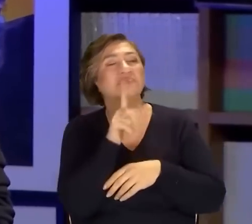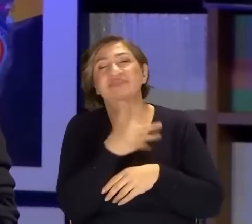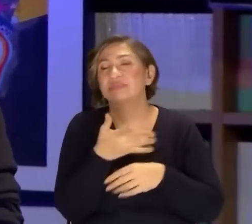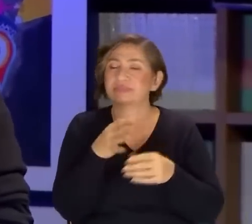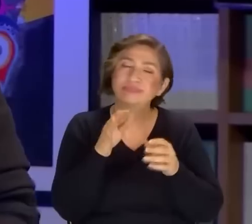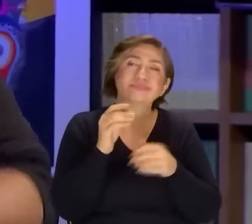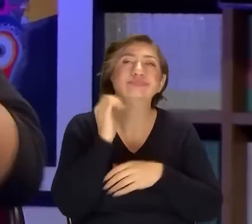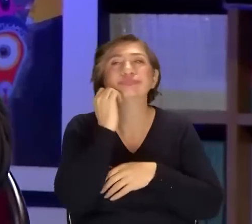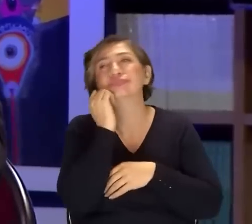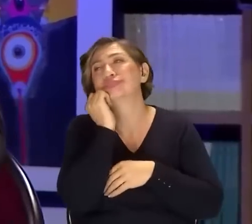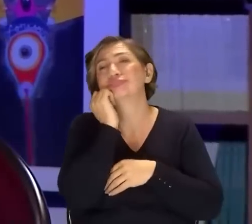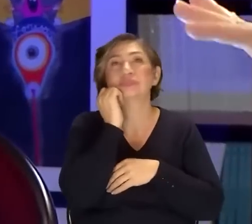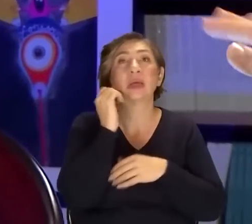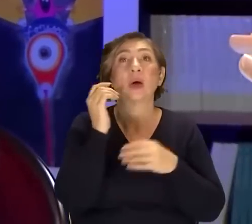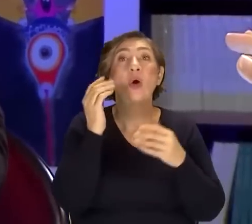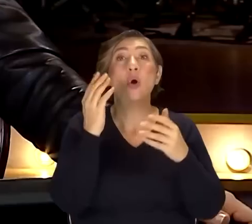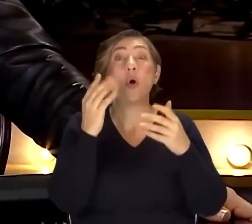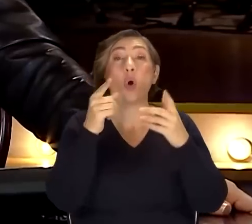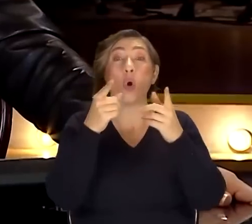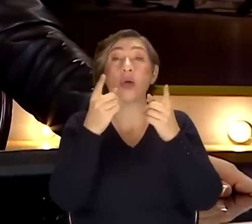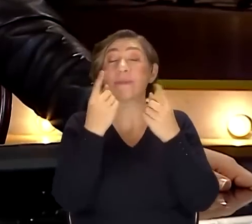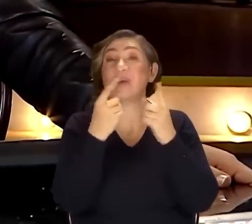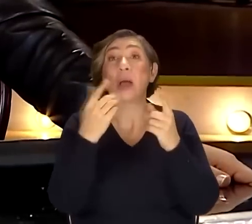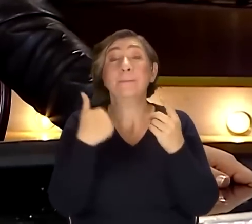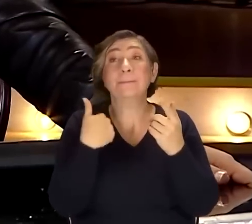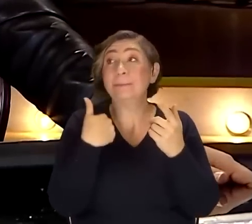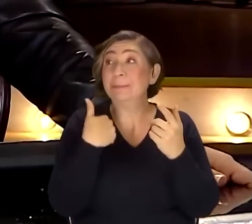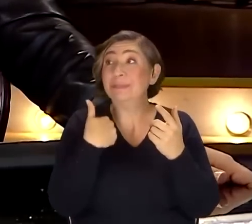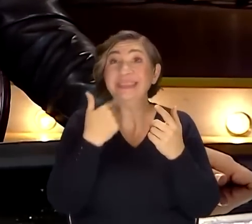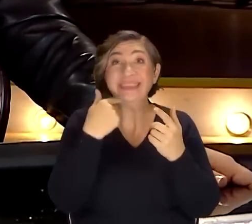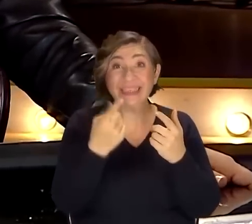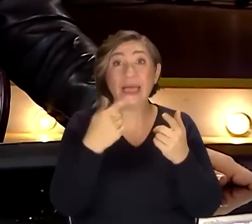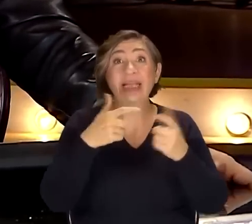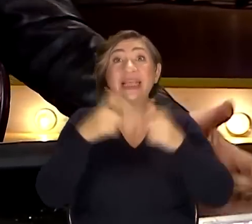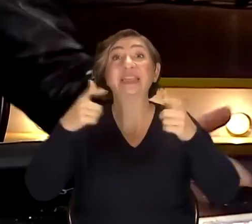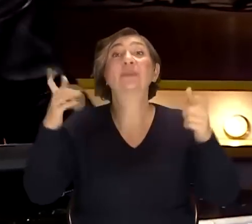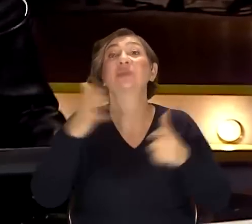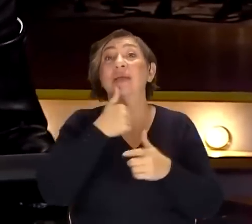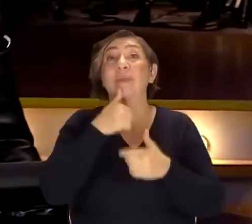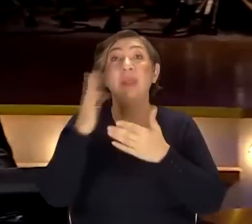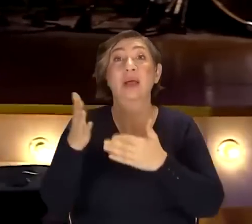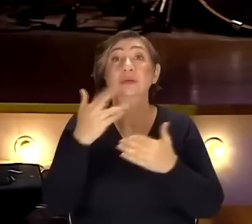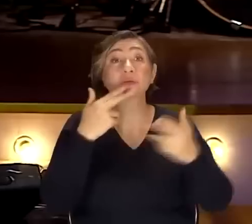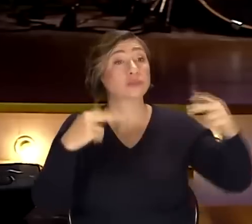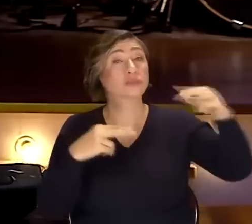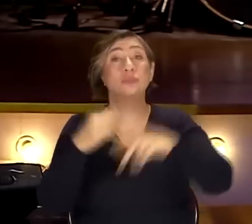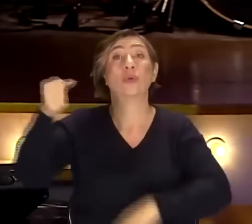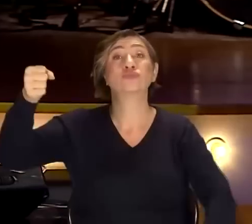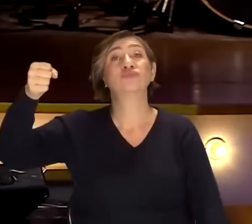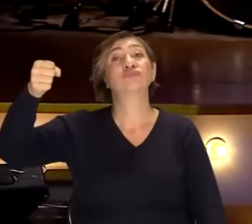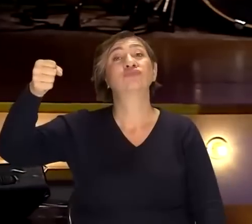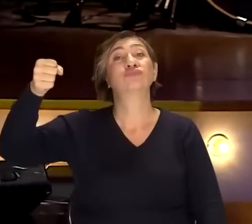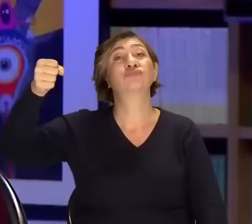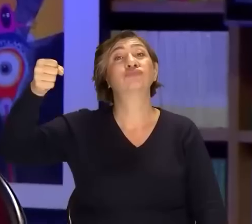bakmıyor bile. Hani o kadar aslında... Öyle bir empotans yani söz konusu. Biz, aynen biz hani deriz yani ya, gelişmemiş adamlar. O kadar kız adamlar geçiyor, hepsi aynen mızraklarını